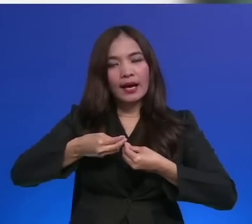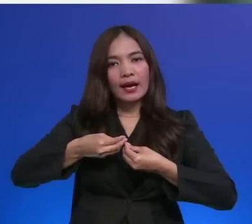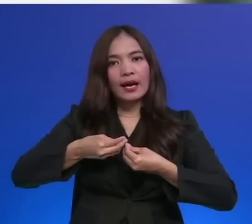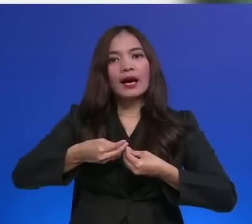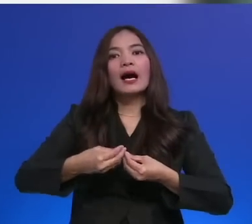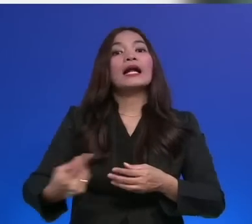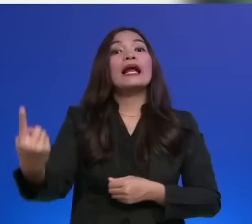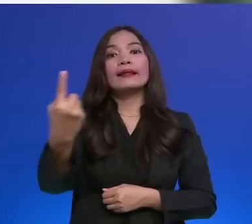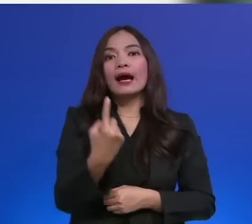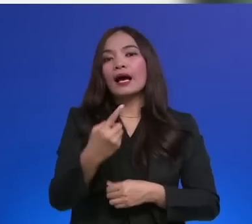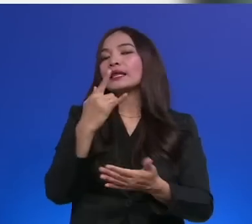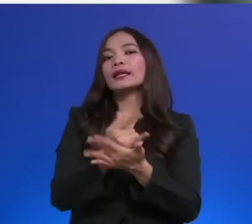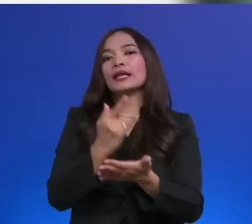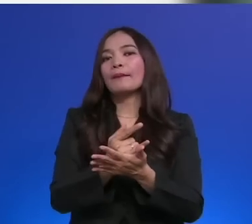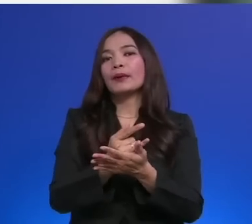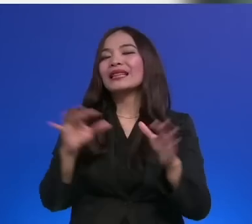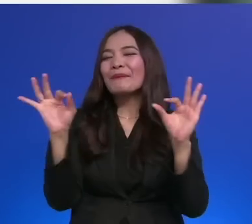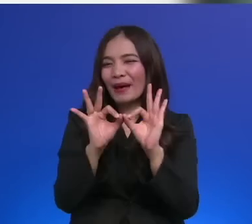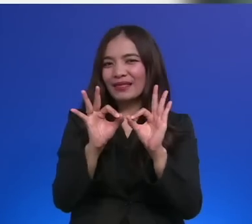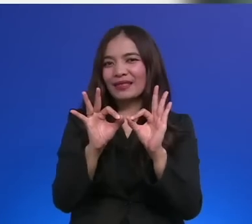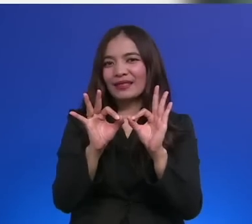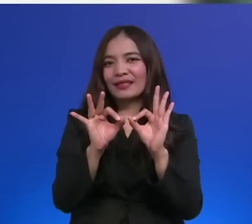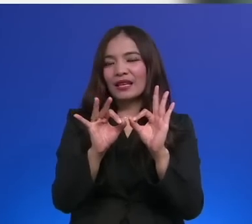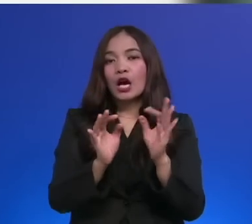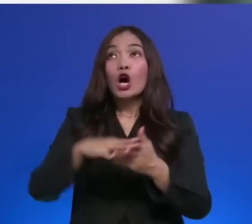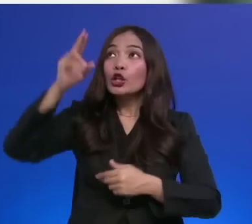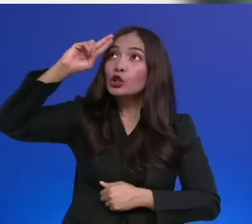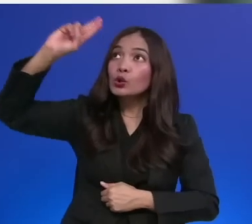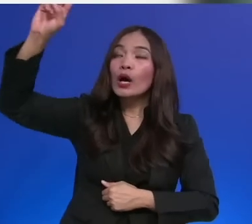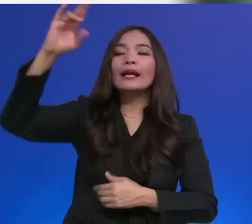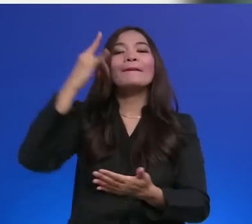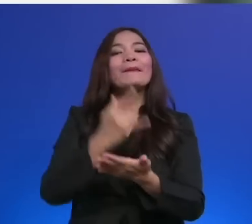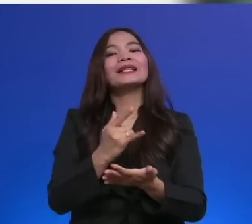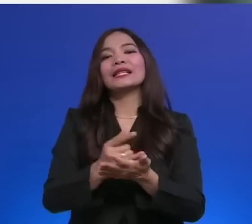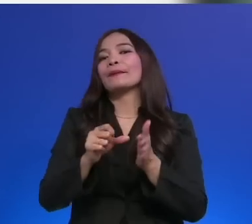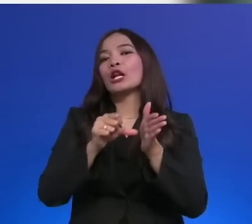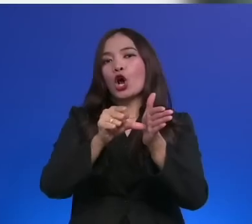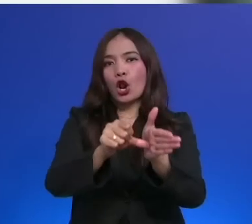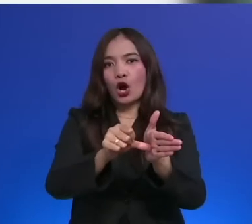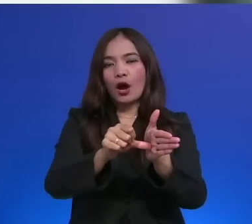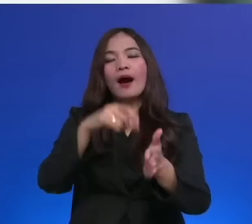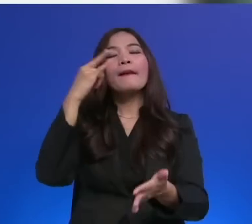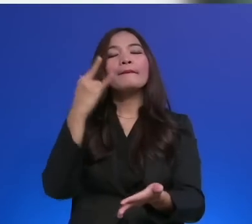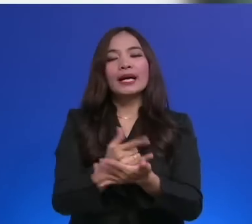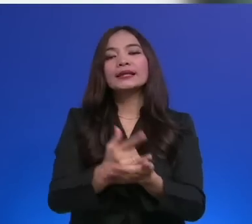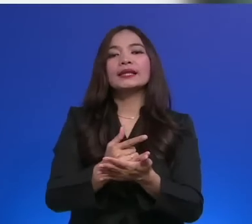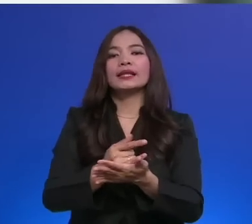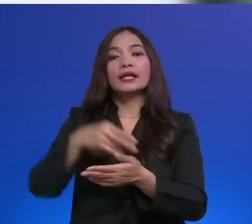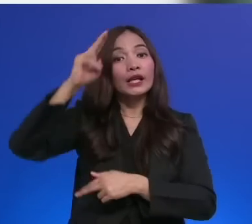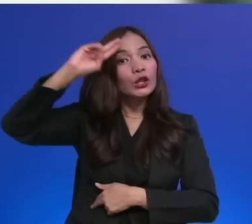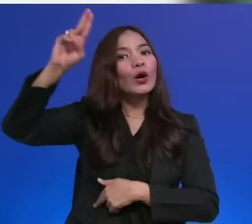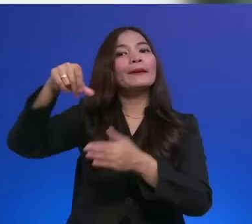Pasti datang. Tuhan tidak mungkin tidak menolong kita. Pasti datang.